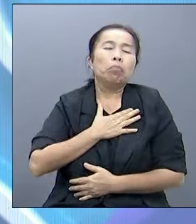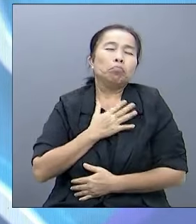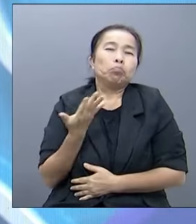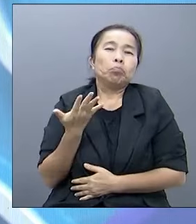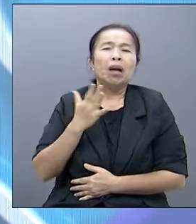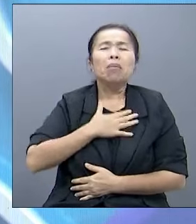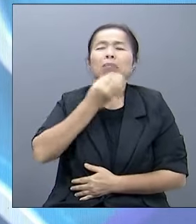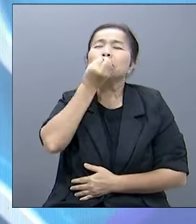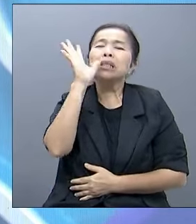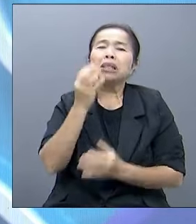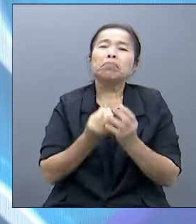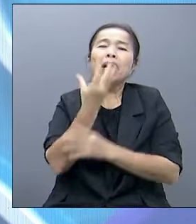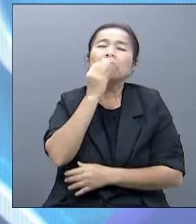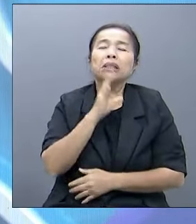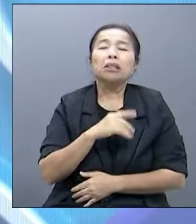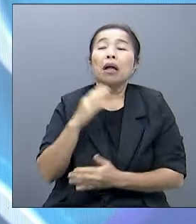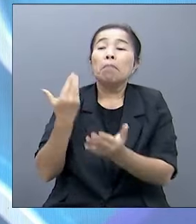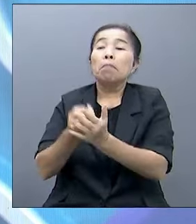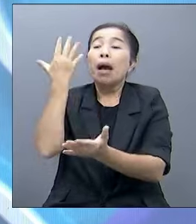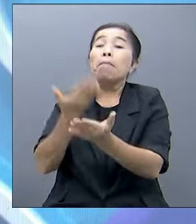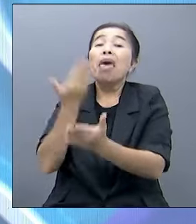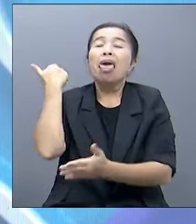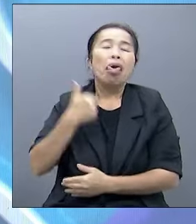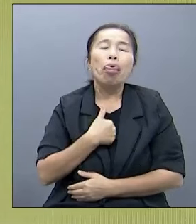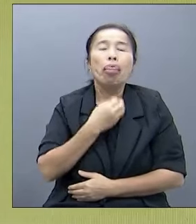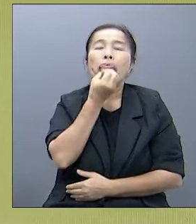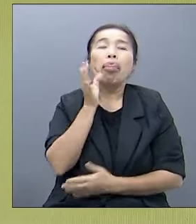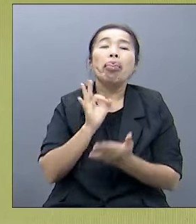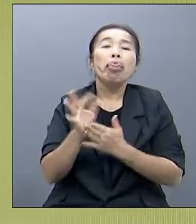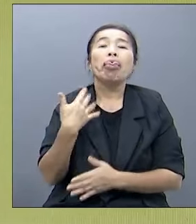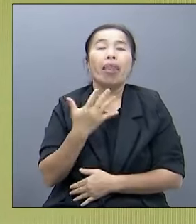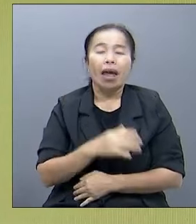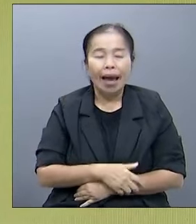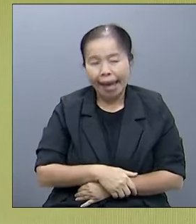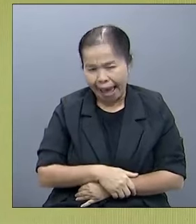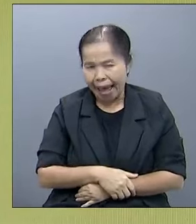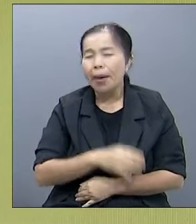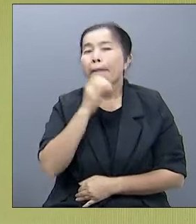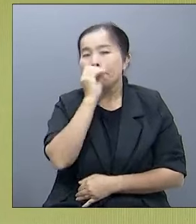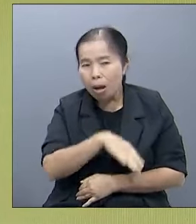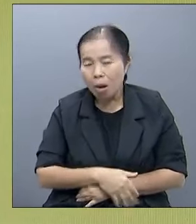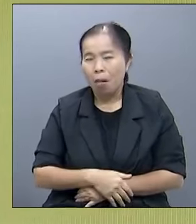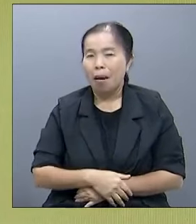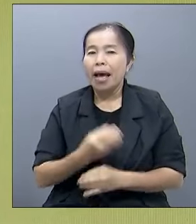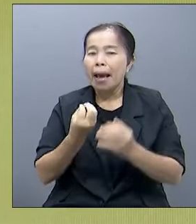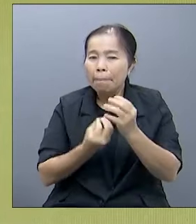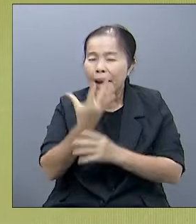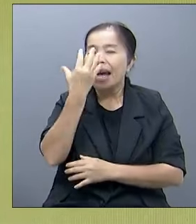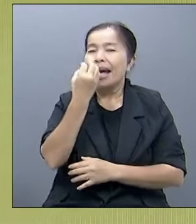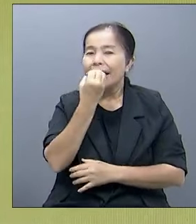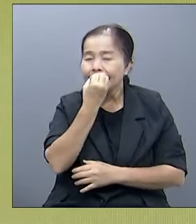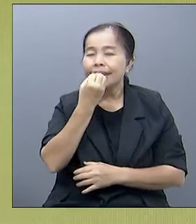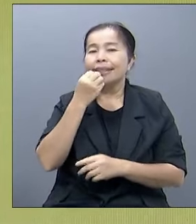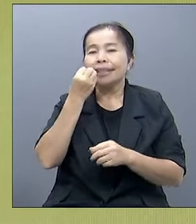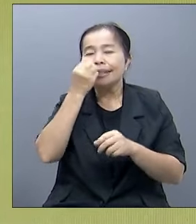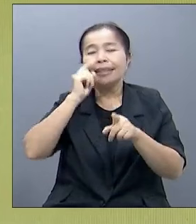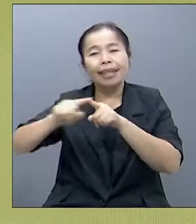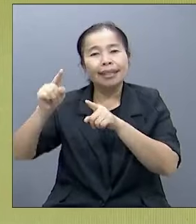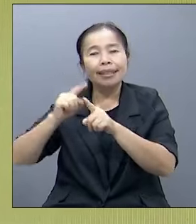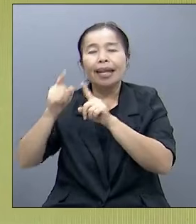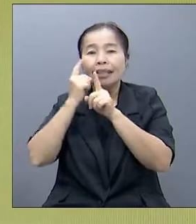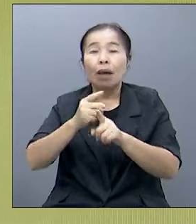ไง ผักแพงแค่ไหนผมก็ไม่ค่อยซีเรียสเพราะไม่ได้ซื้อผักกิน เพราะฉะนั้นที่จะบอกคือการรับประทานอาหารตามฤดูกาลเนี่ยจะดีที่สุดอย่างเช่นถ้าเกิดช่วงห